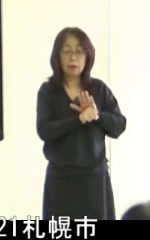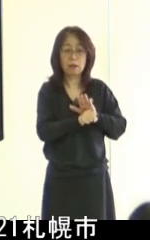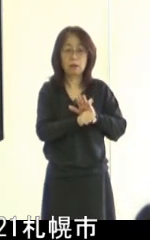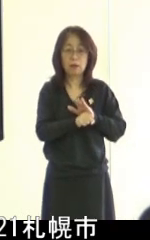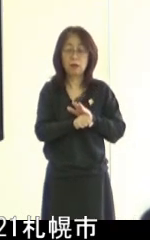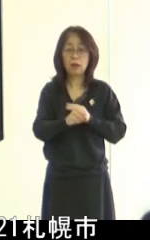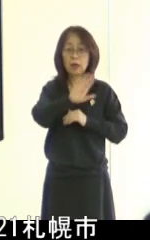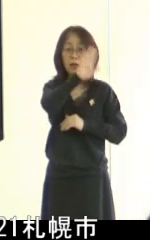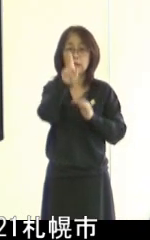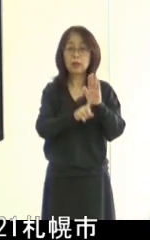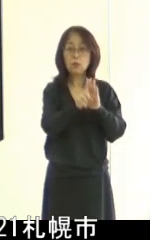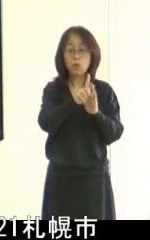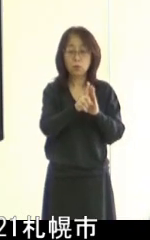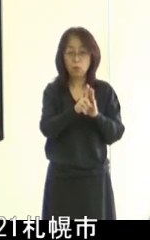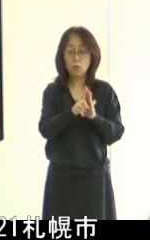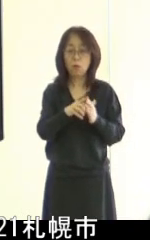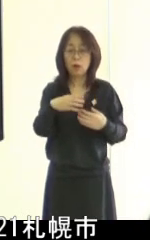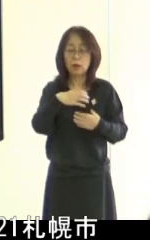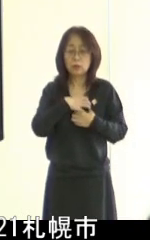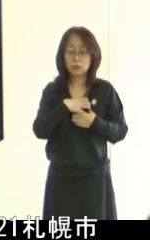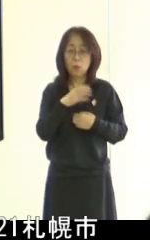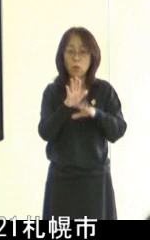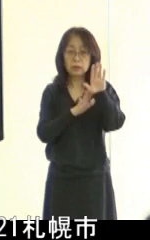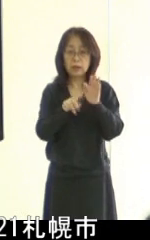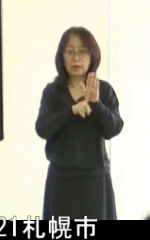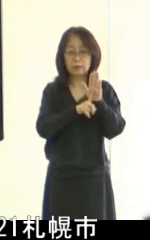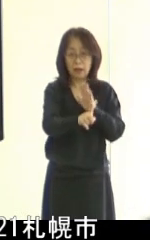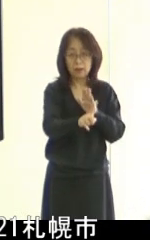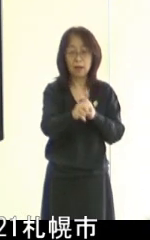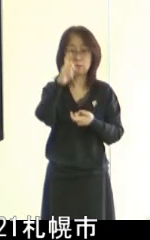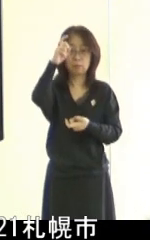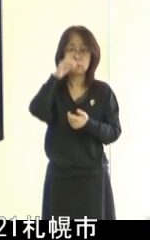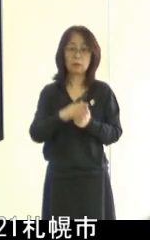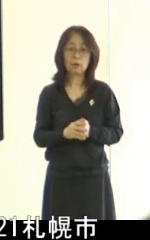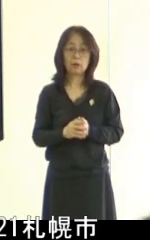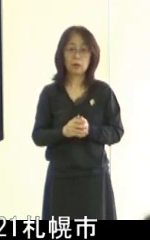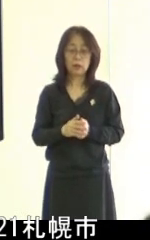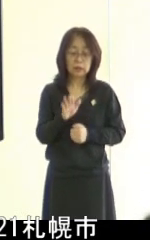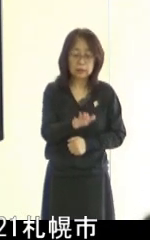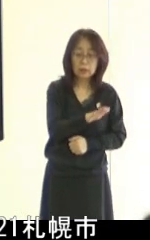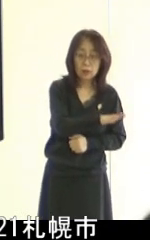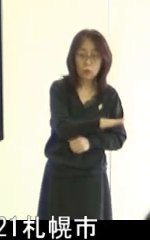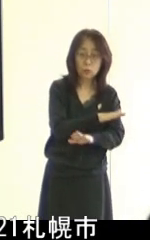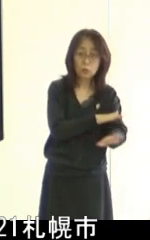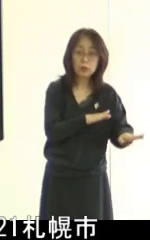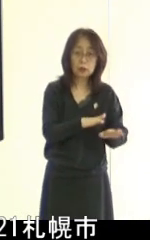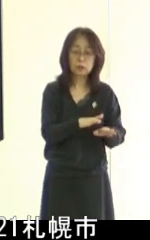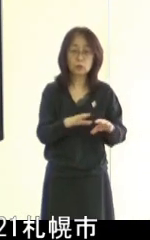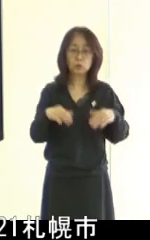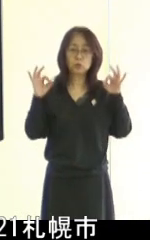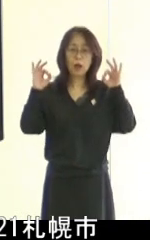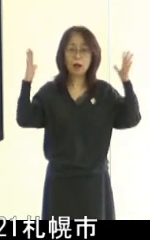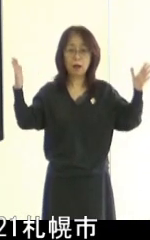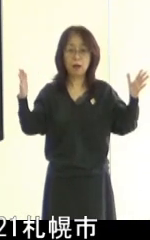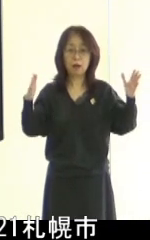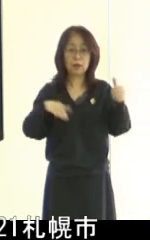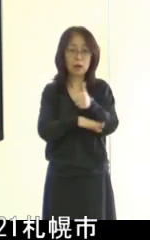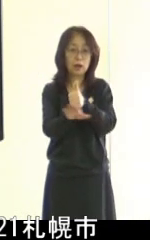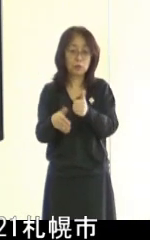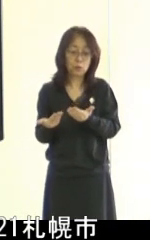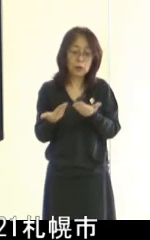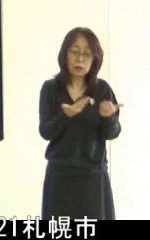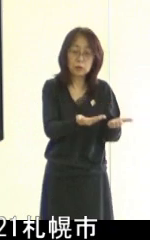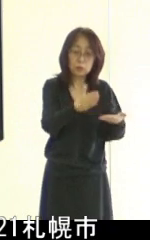というも飛んで次世代の子どもたちに豊かな環境を引き継いでいくためのそのために